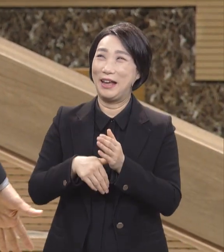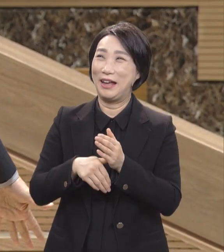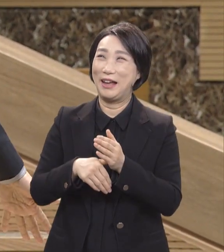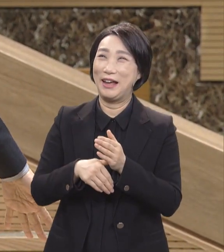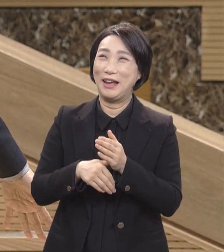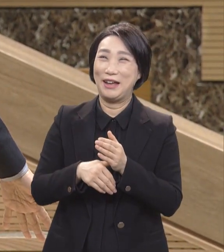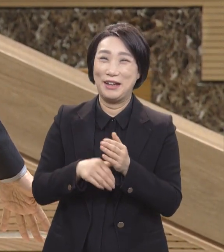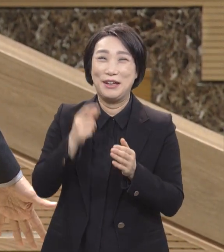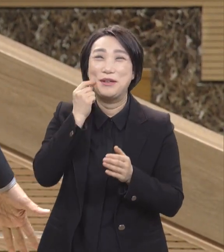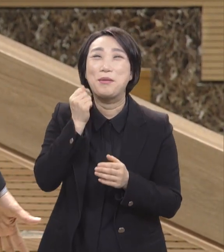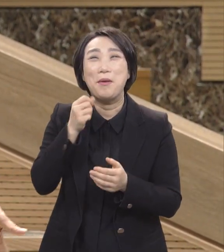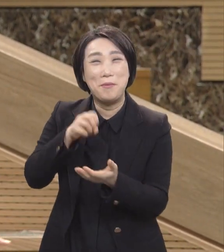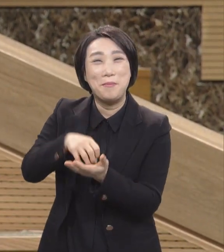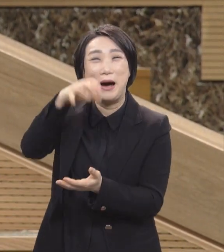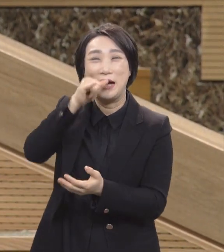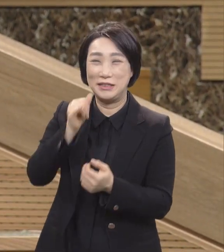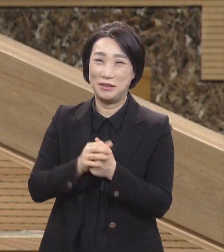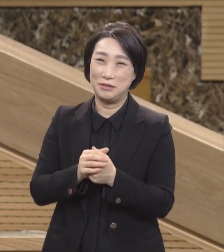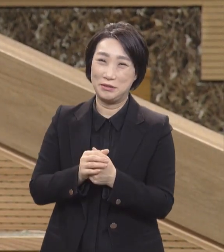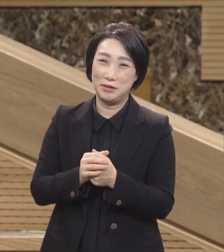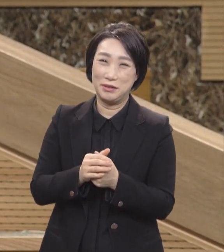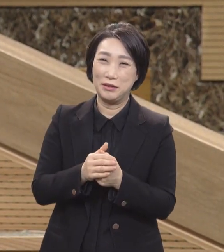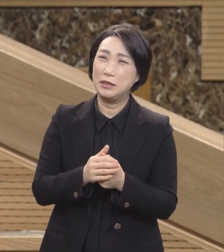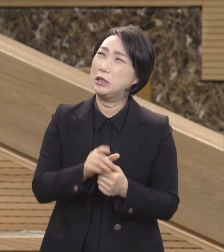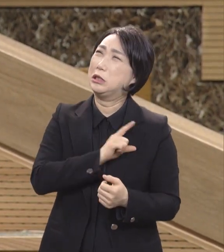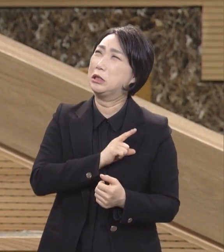일본 빵 나마가시라는 빵이 있어요.